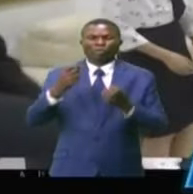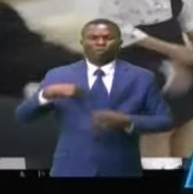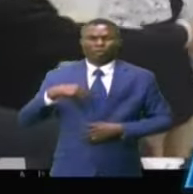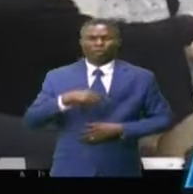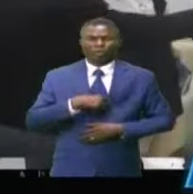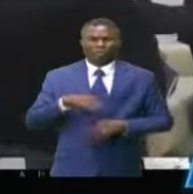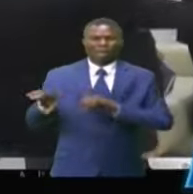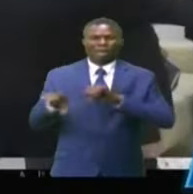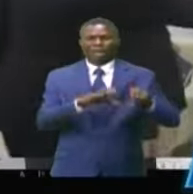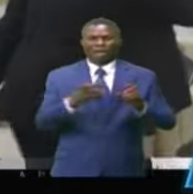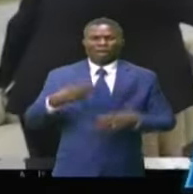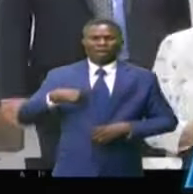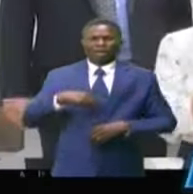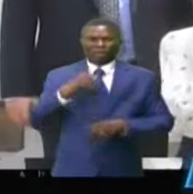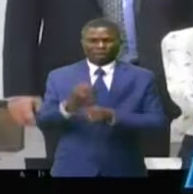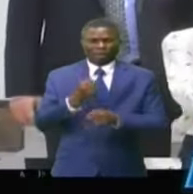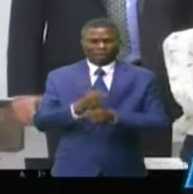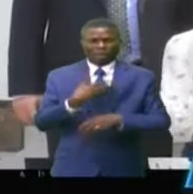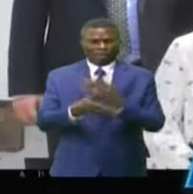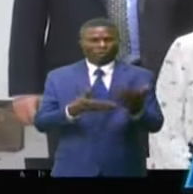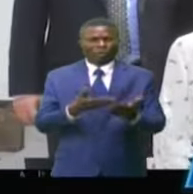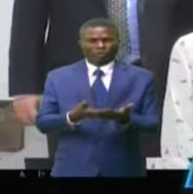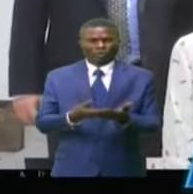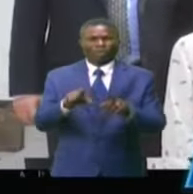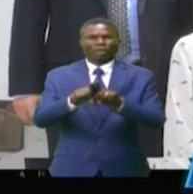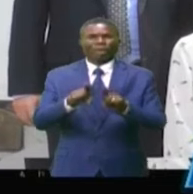nos activités, les travaux qu'on a fait,